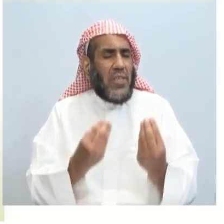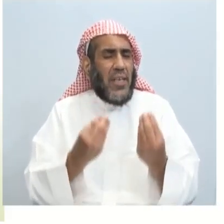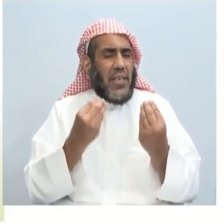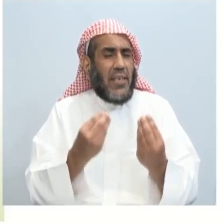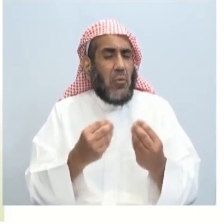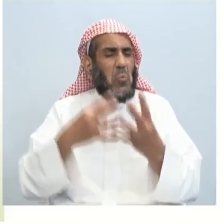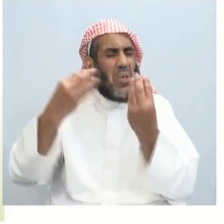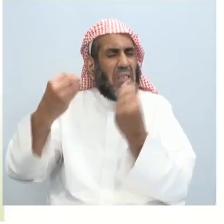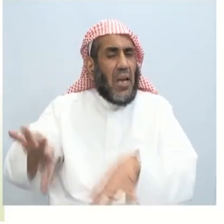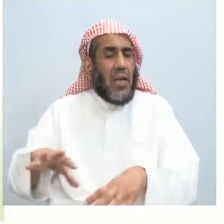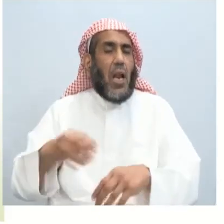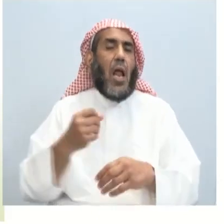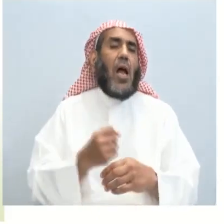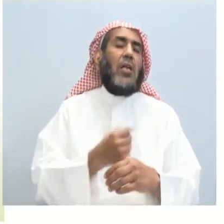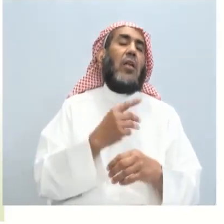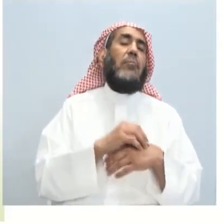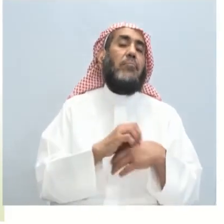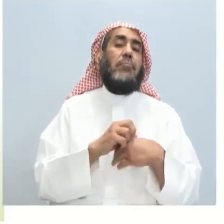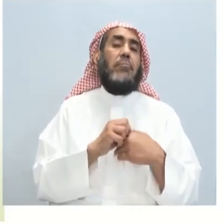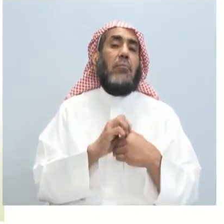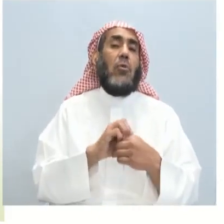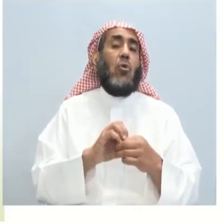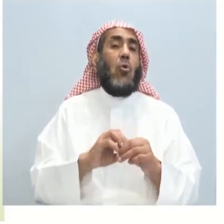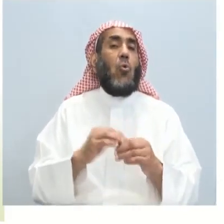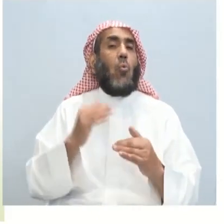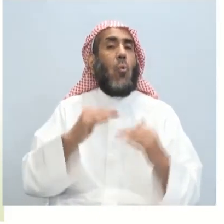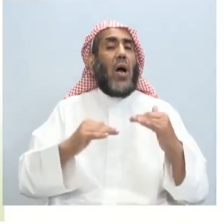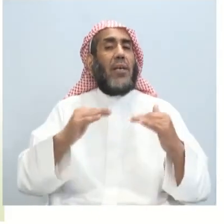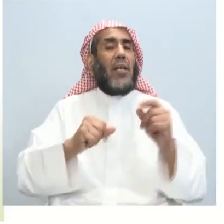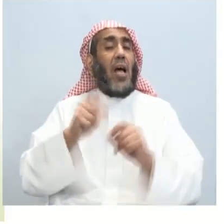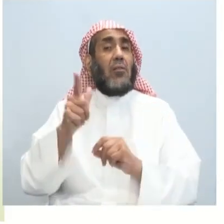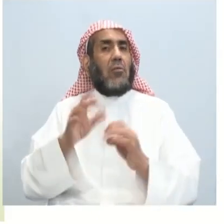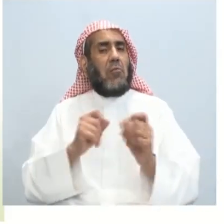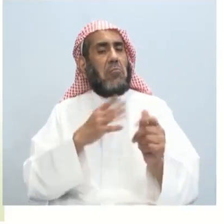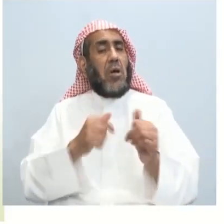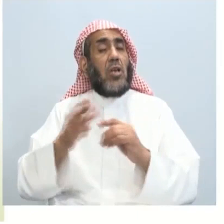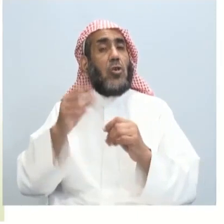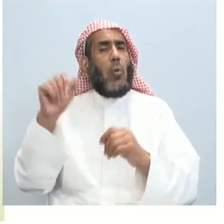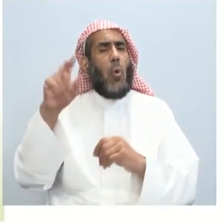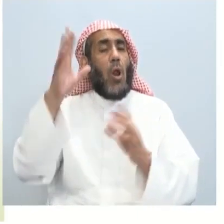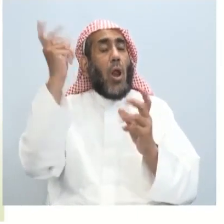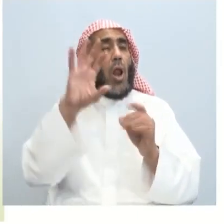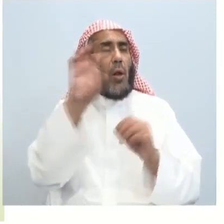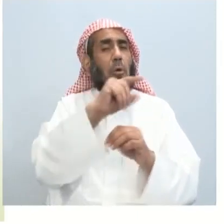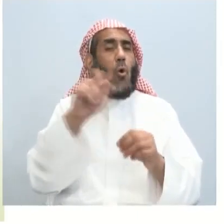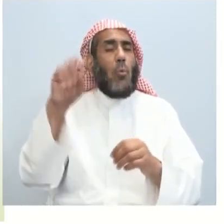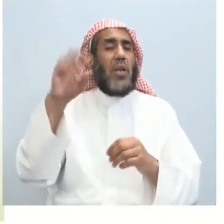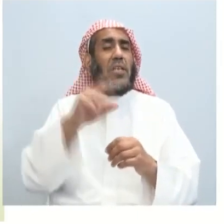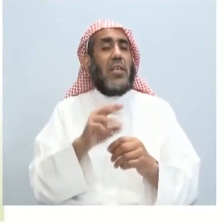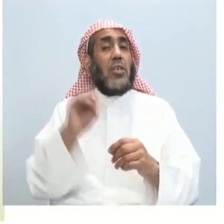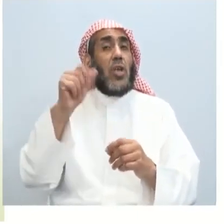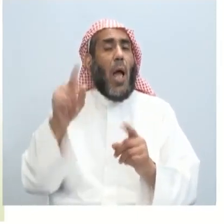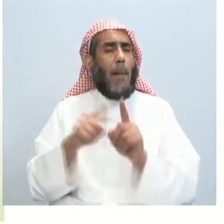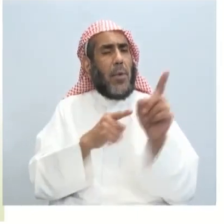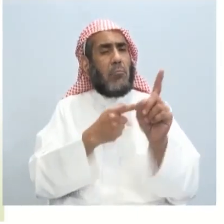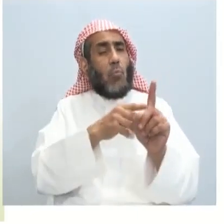وترك العجله وقد انصف العالم الغربي المشهور هل الميار جابر بن